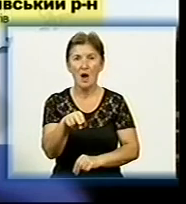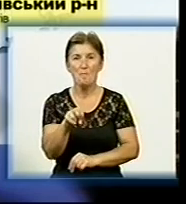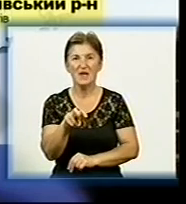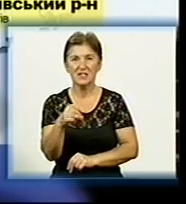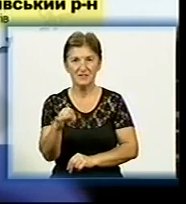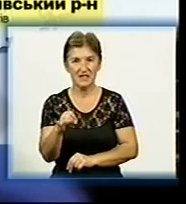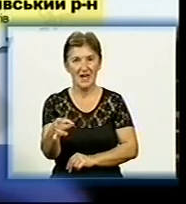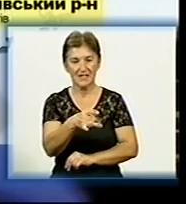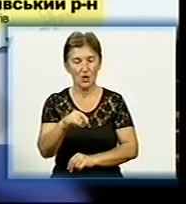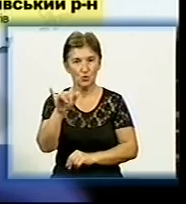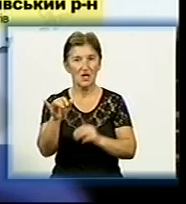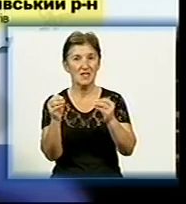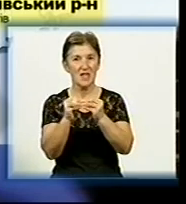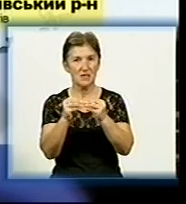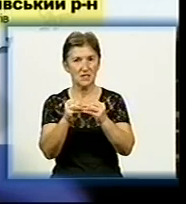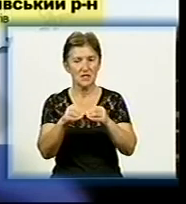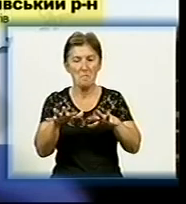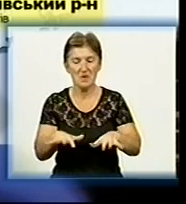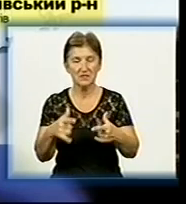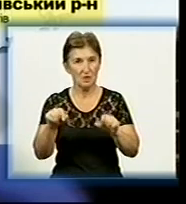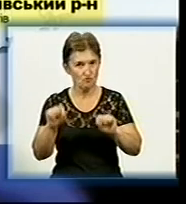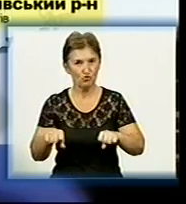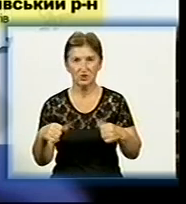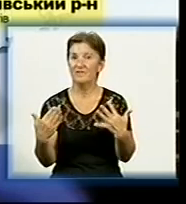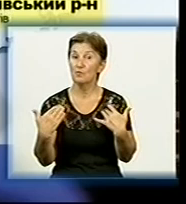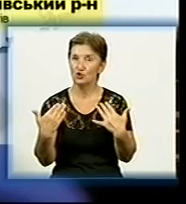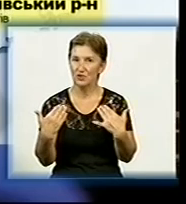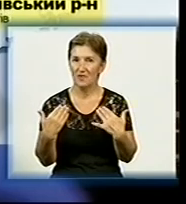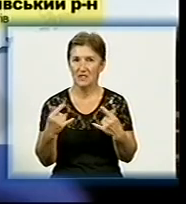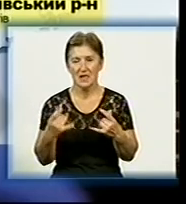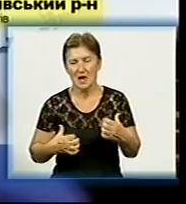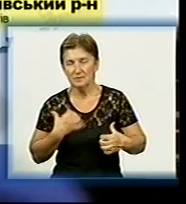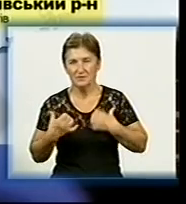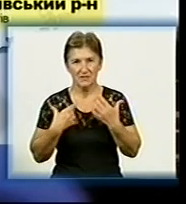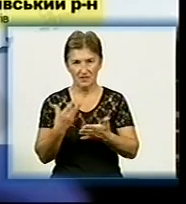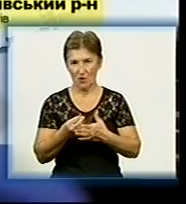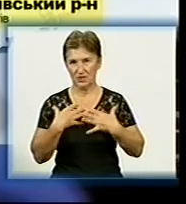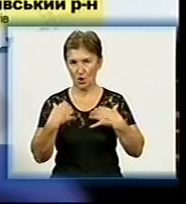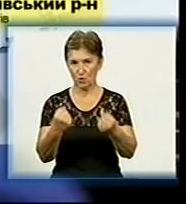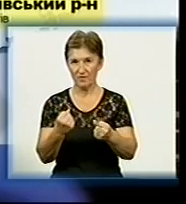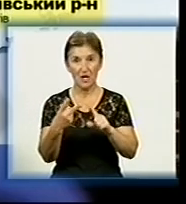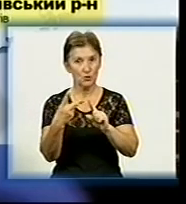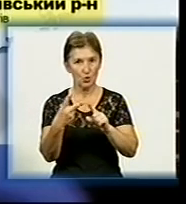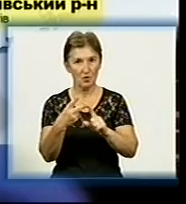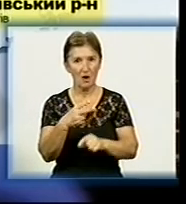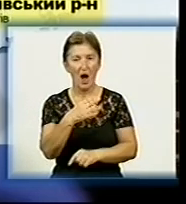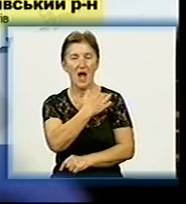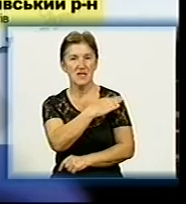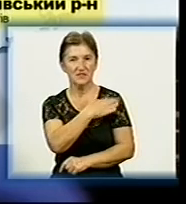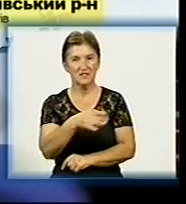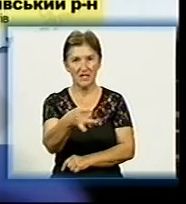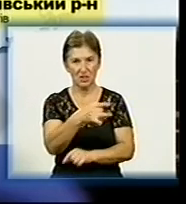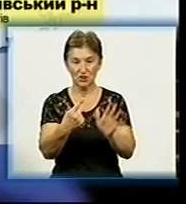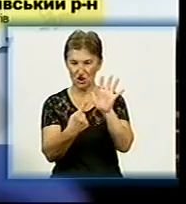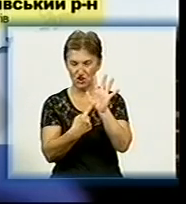аж 10 місць, куди можна піти відпочивати і не перейматися за своє здоров'я. На другому місці – Олександрійський район, 6 облаштованих